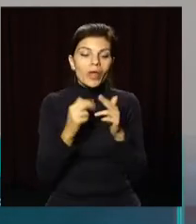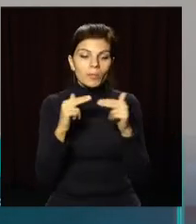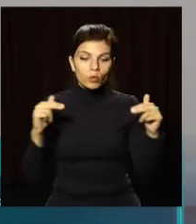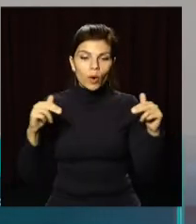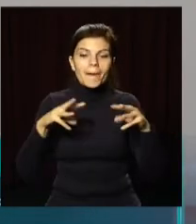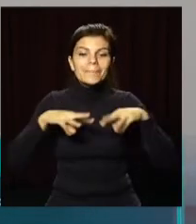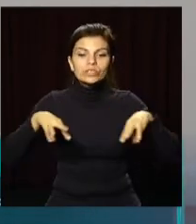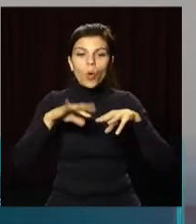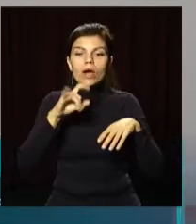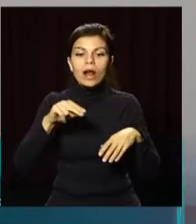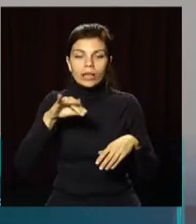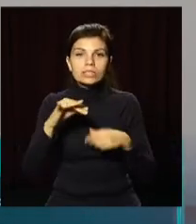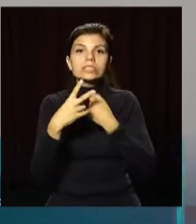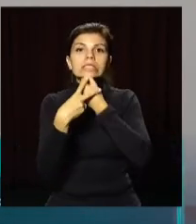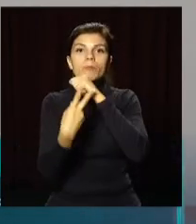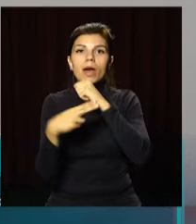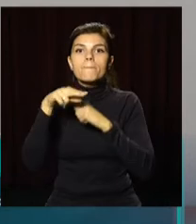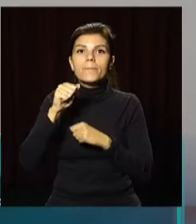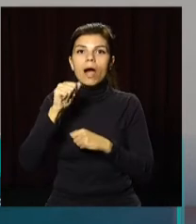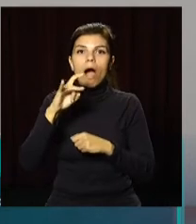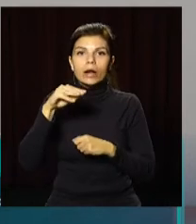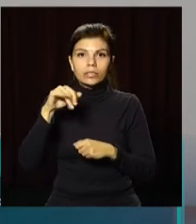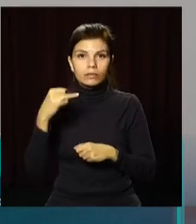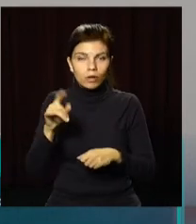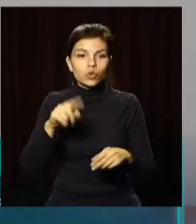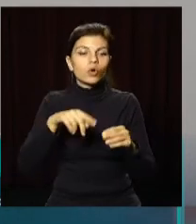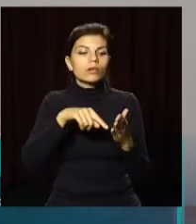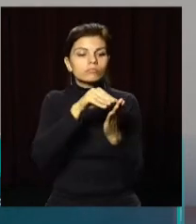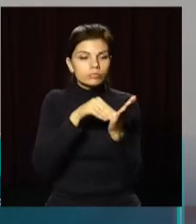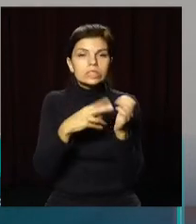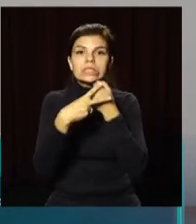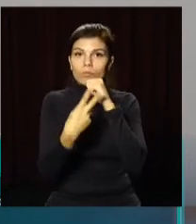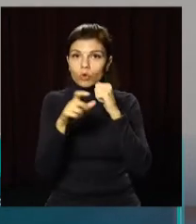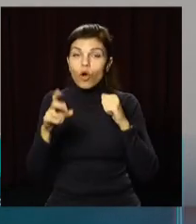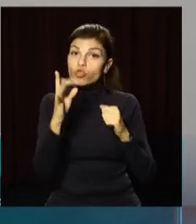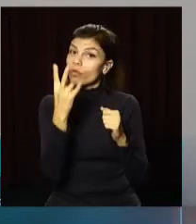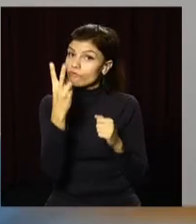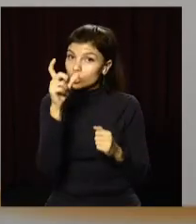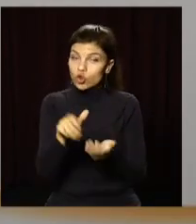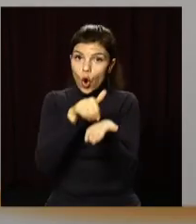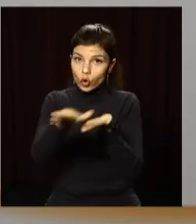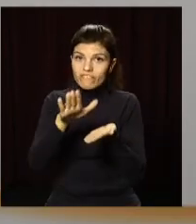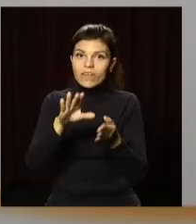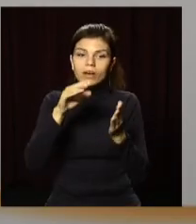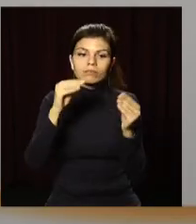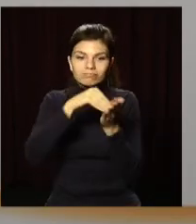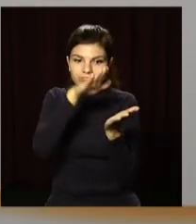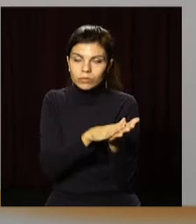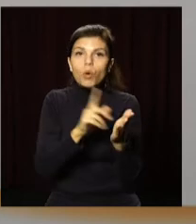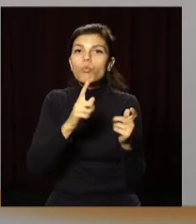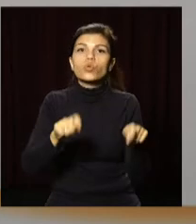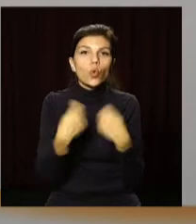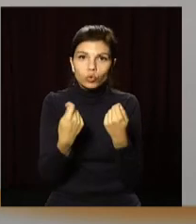міської ради 17 партій, також зареєстровано 17 кандидатів, але двом партіям відмовлено в реєстрації з приводу